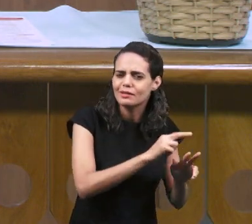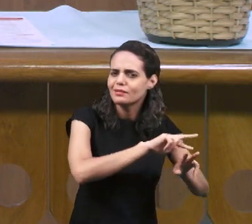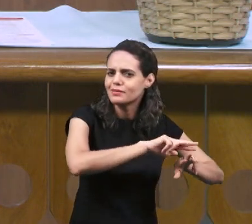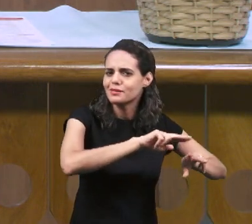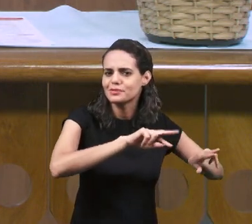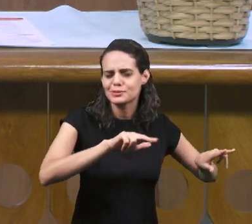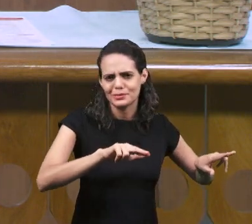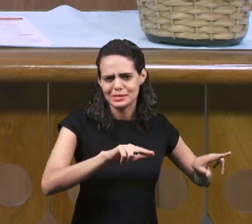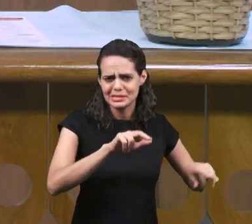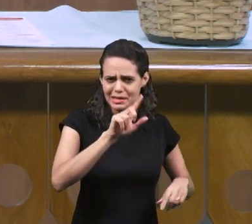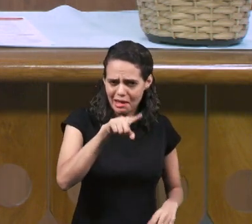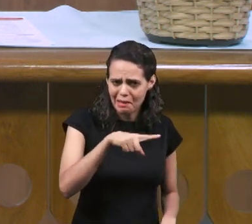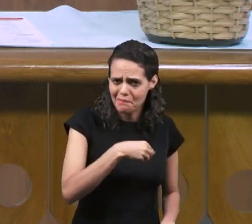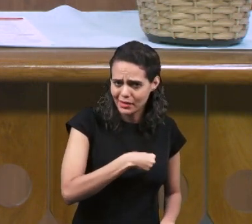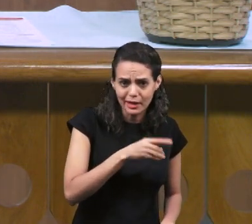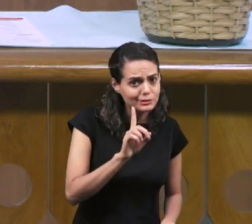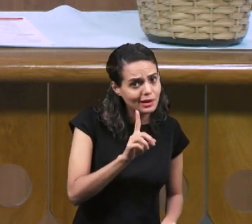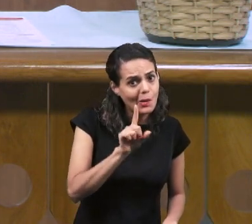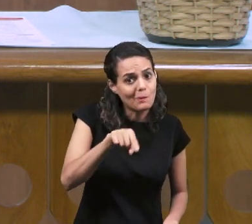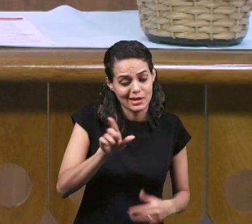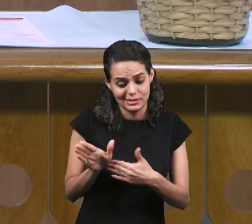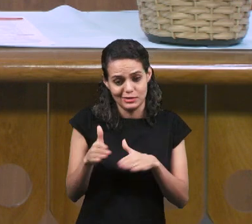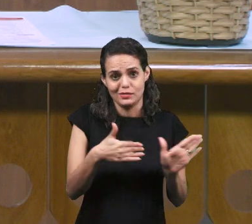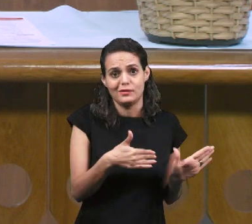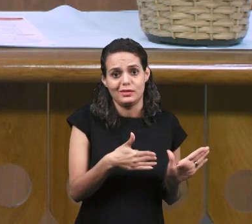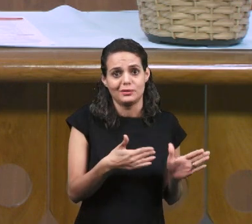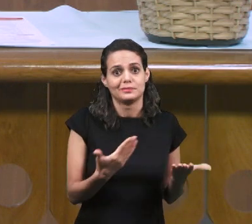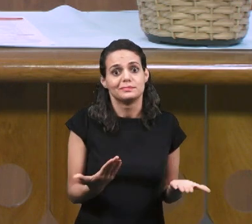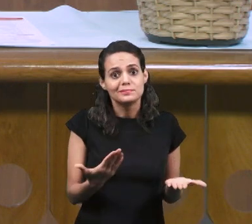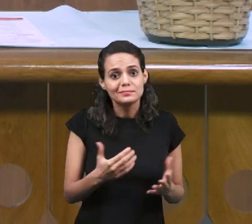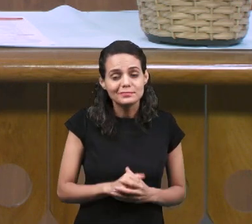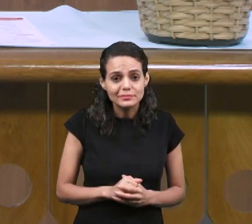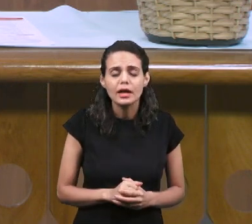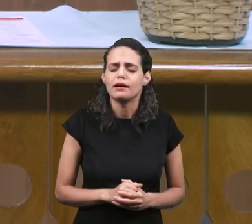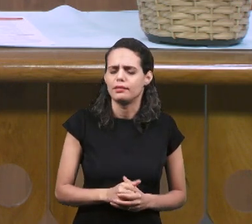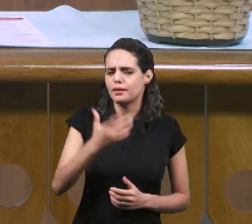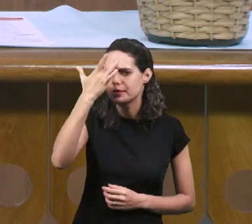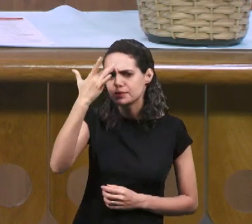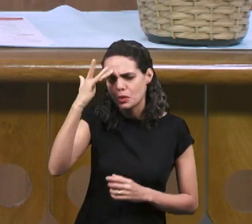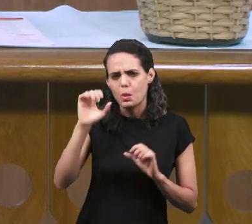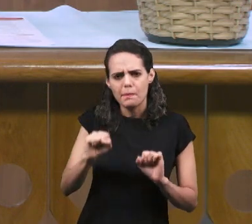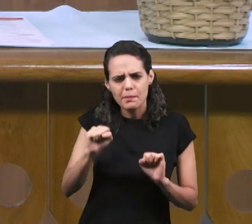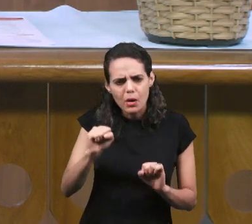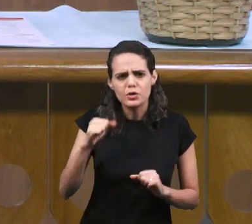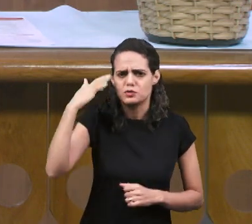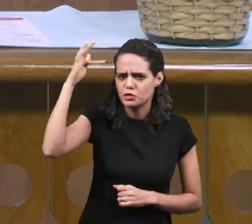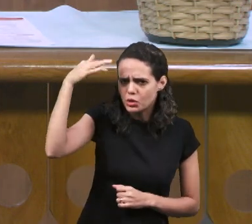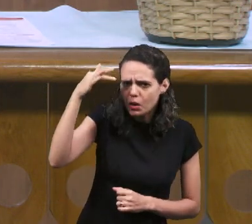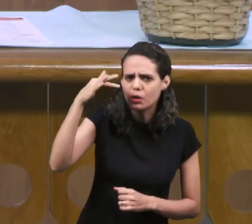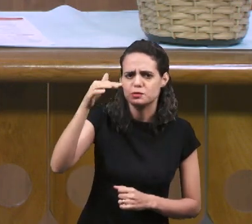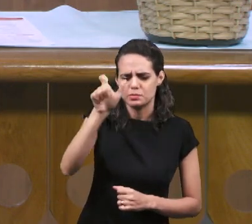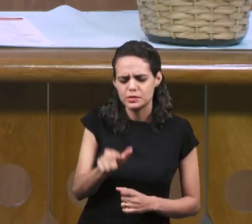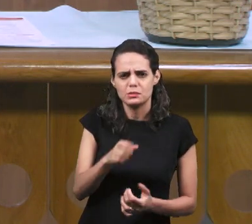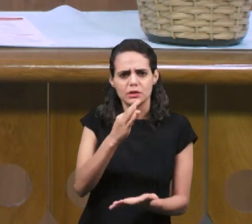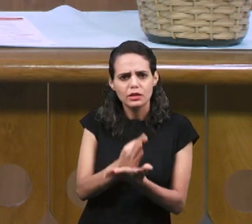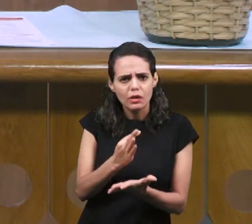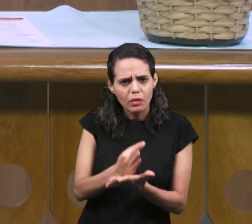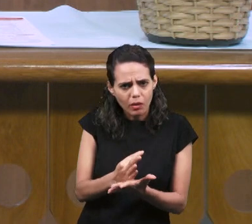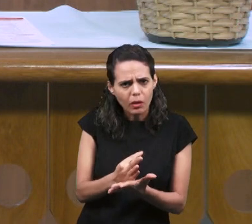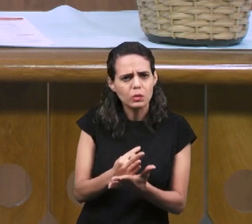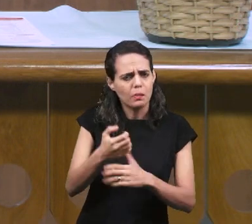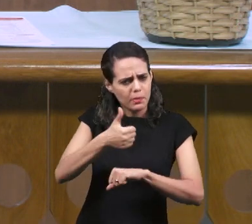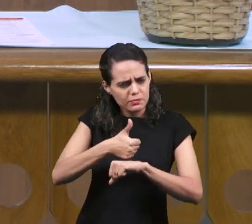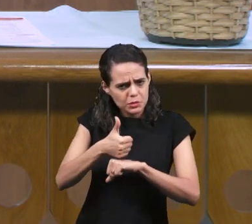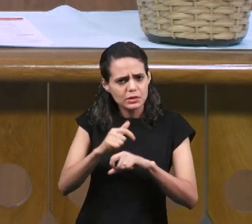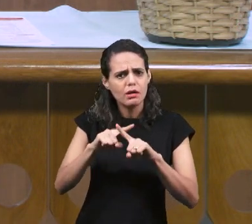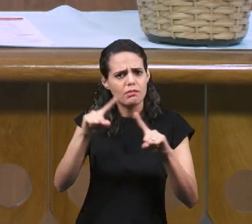être un serviteur de Dieu et philosophe, il n'a pas de problème. L'important, c'est d'être un serviteur de Dieu. Mais il y a une chose, ce